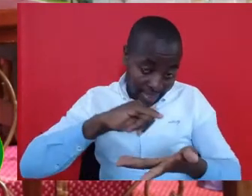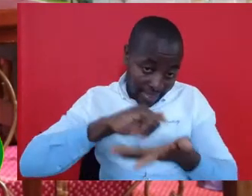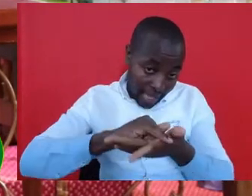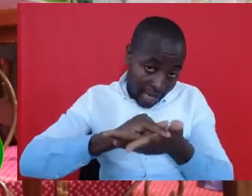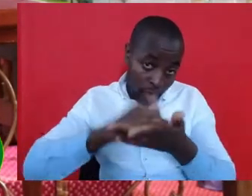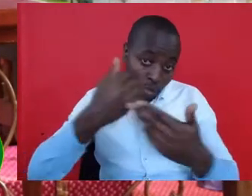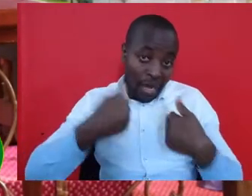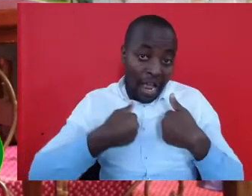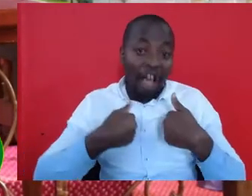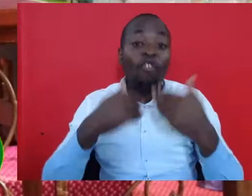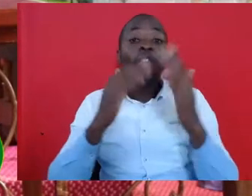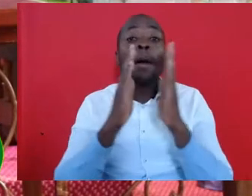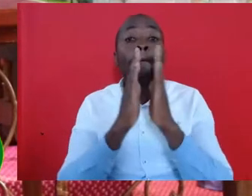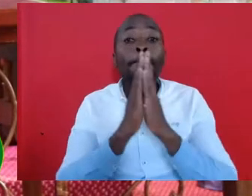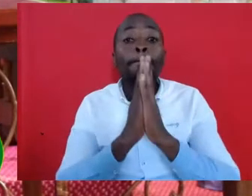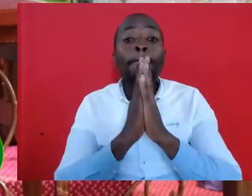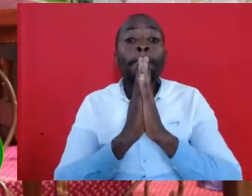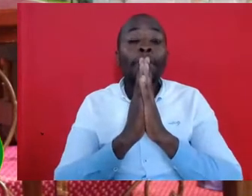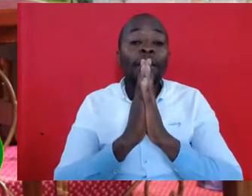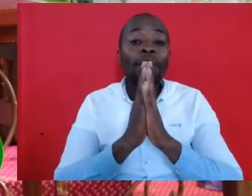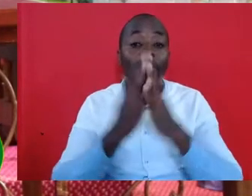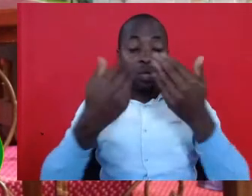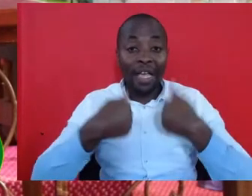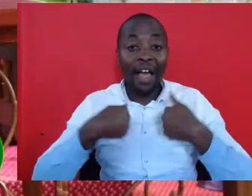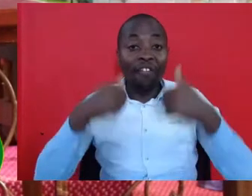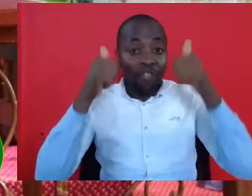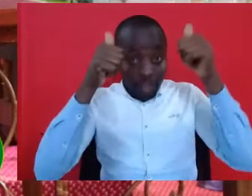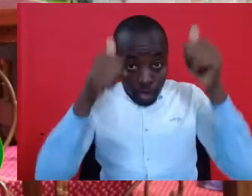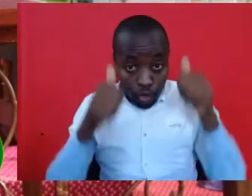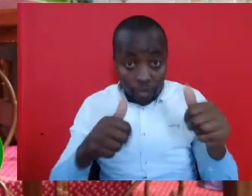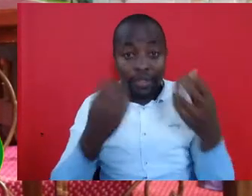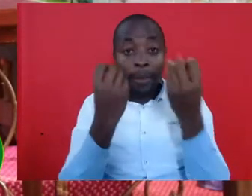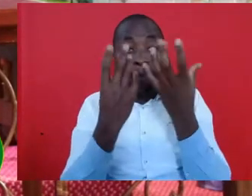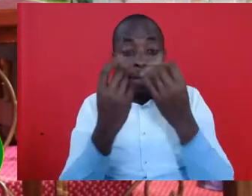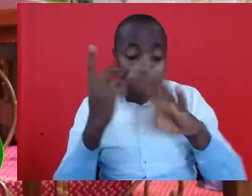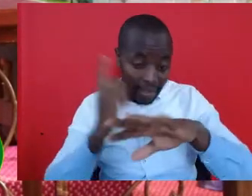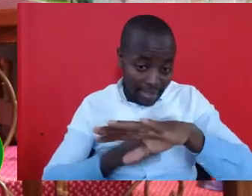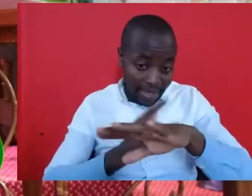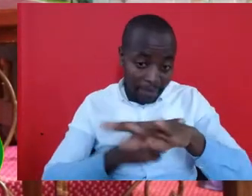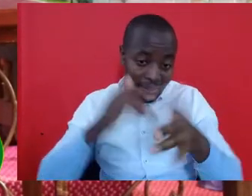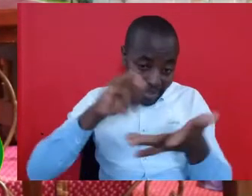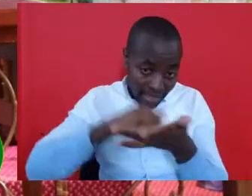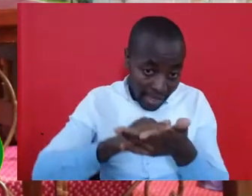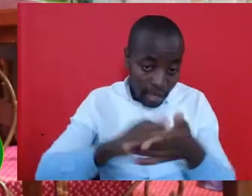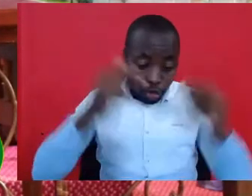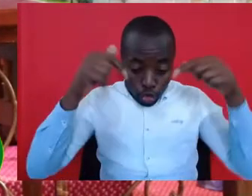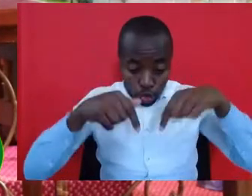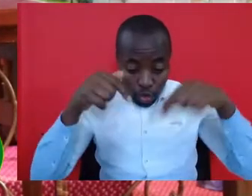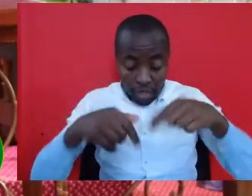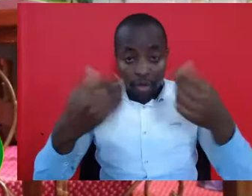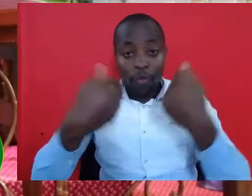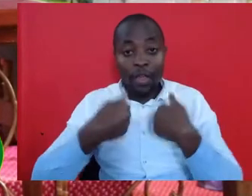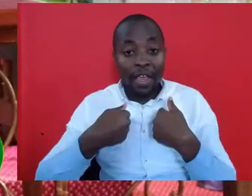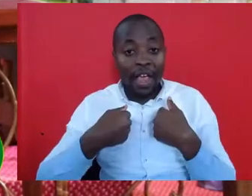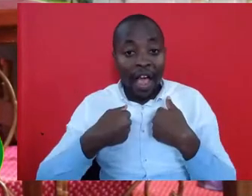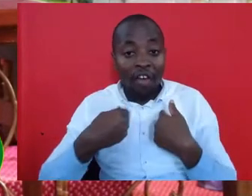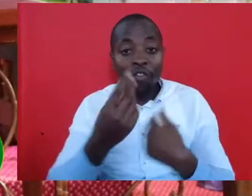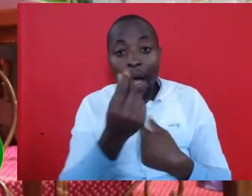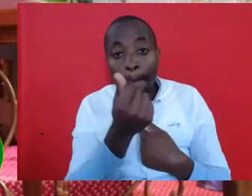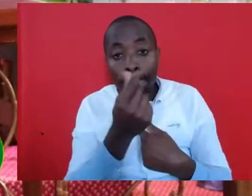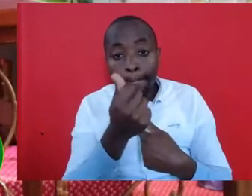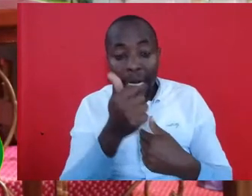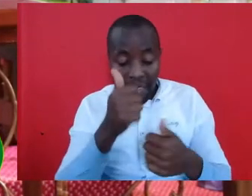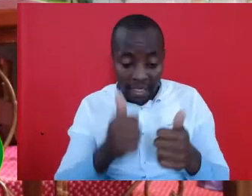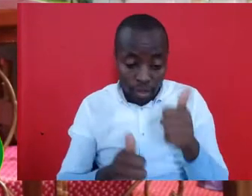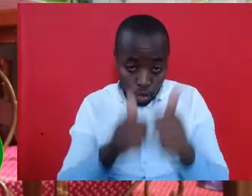tumekuwa tukitangaziwa ya kuwa siku ya leo tutakuwa tukichangisha fedha ambazo zitatusaidia